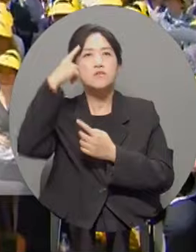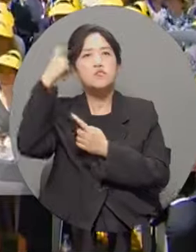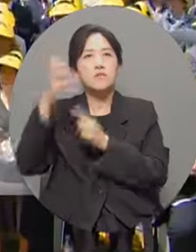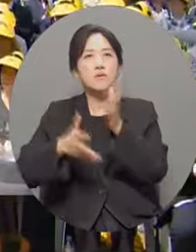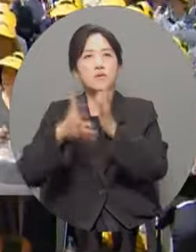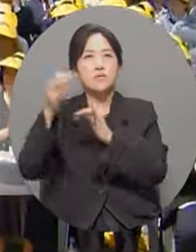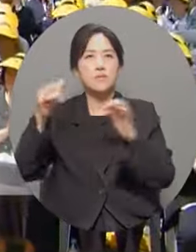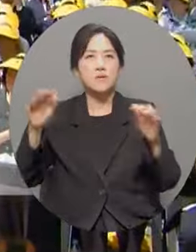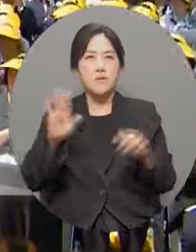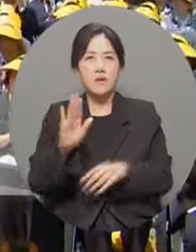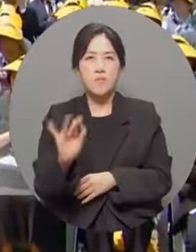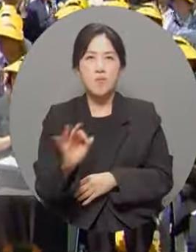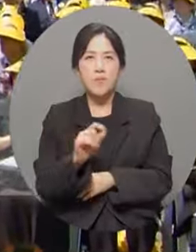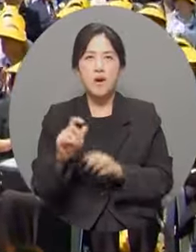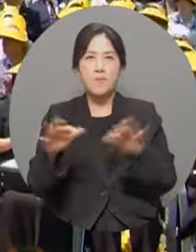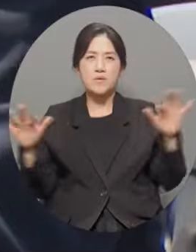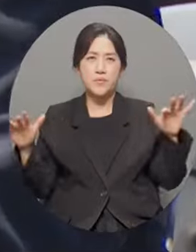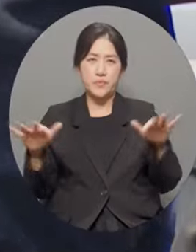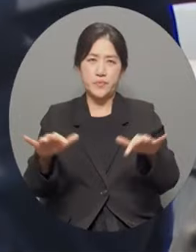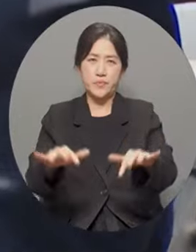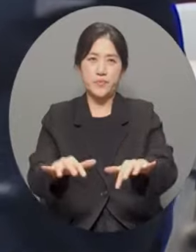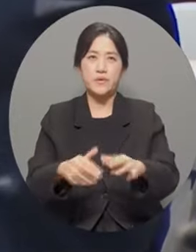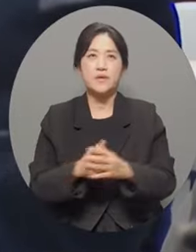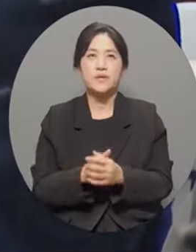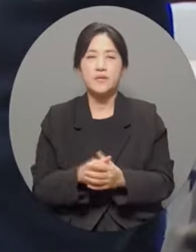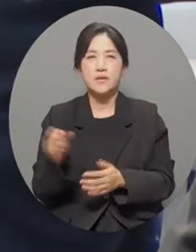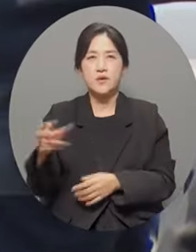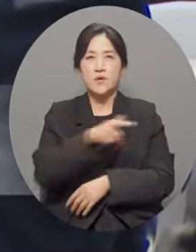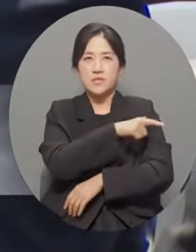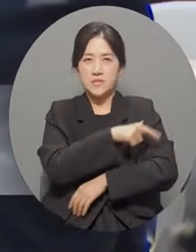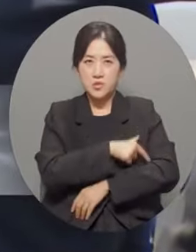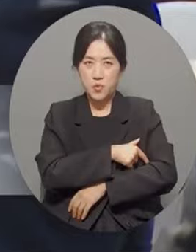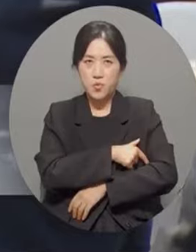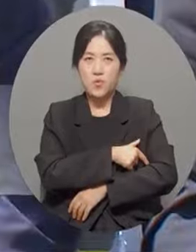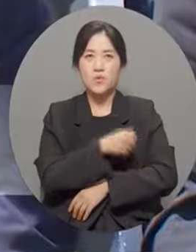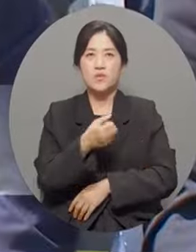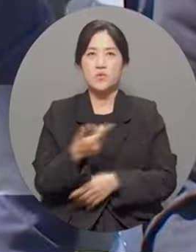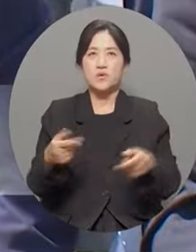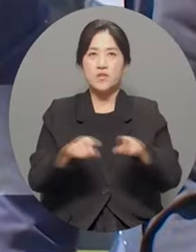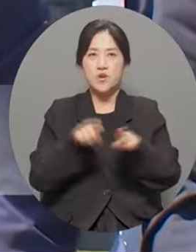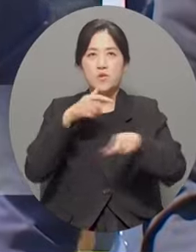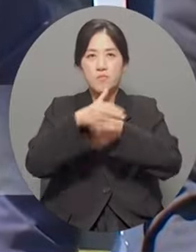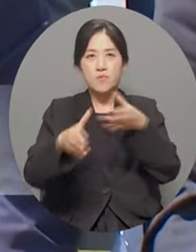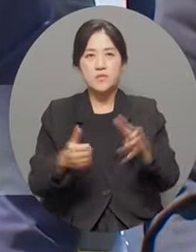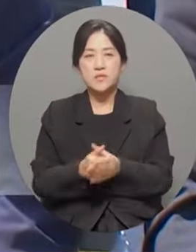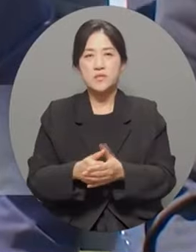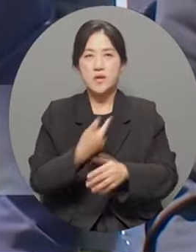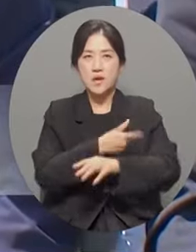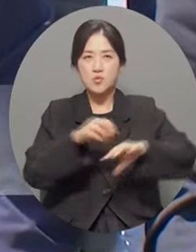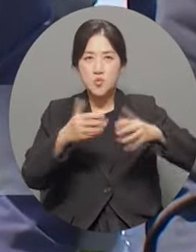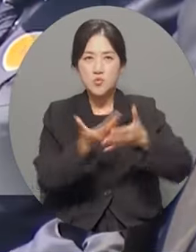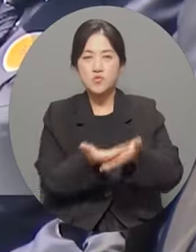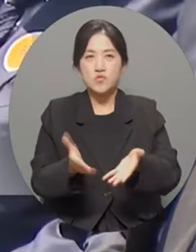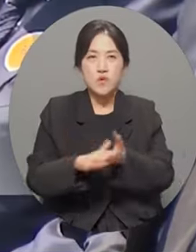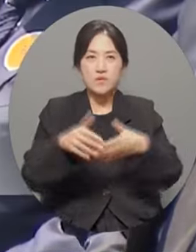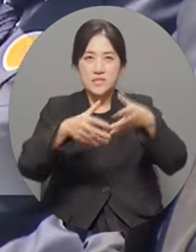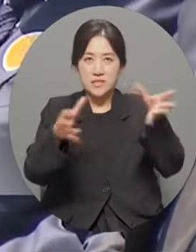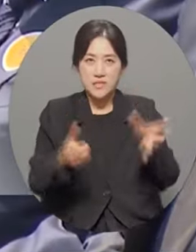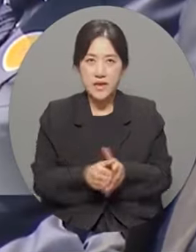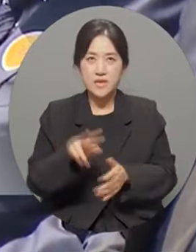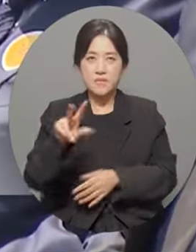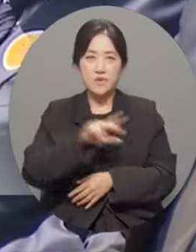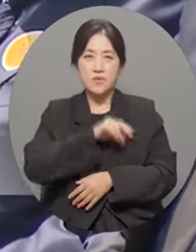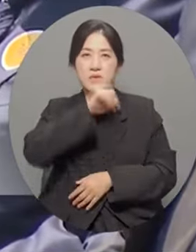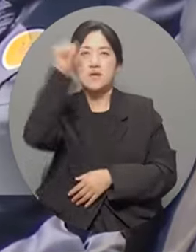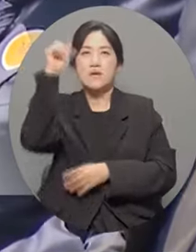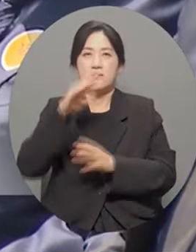시민들이 봉하마을에 몰렸습니다. 여야 지도부는 물론 더불어민주당과 조국혁신당의 22대 국회의원